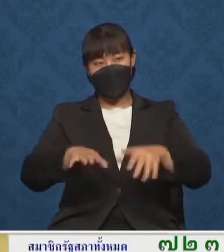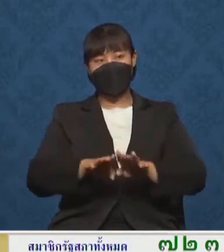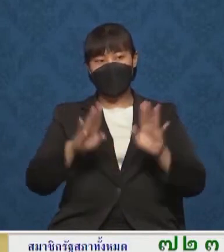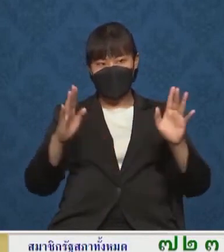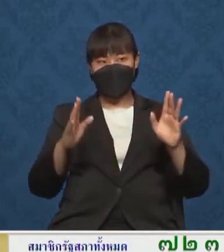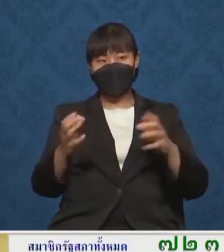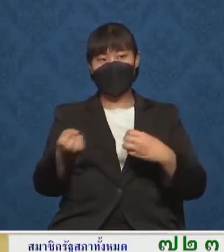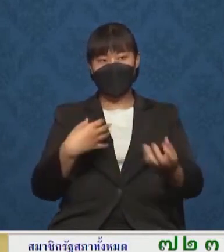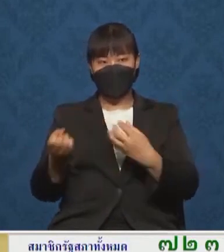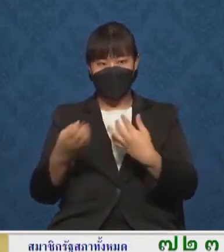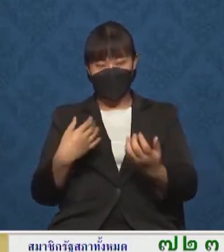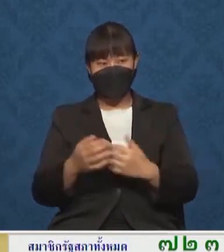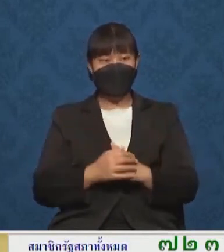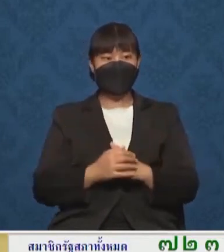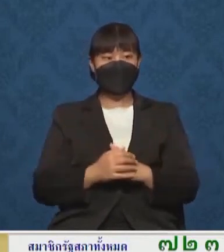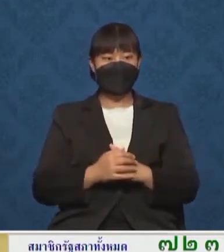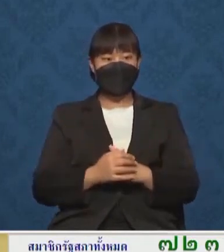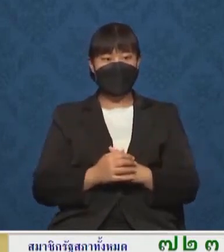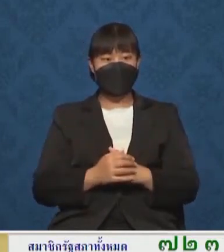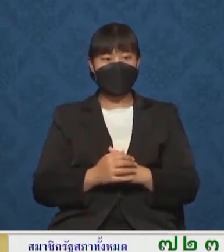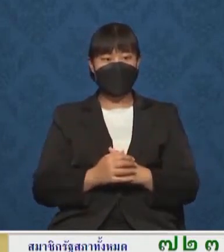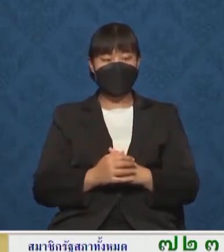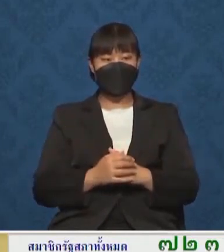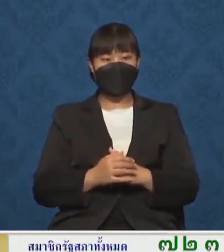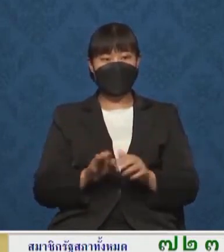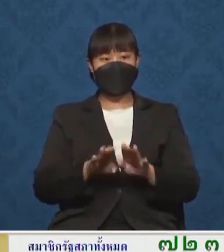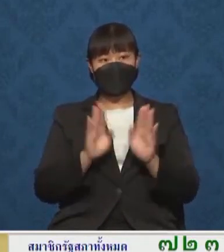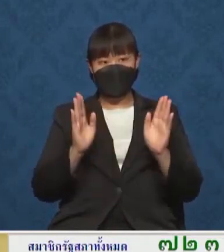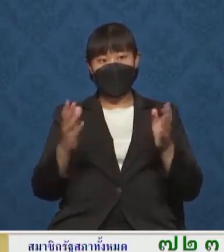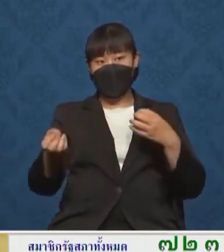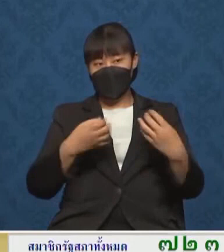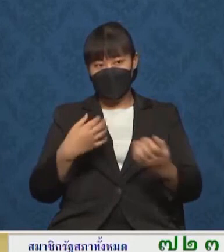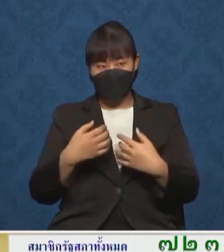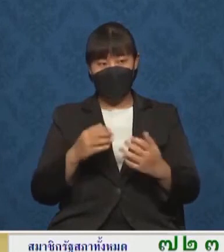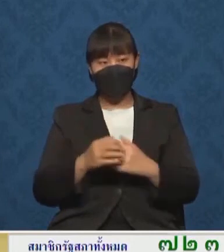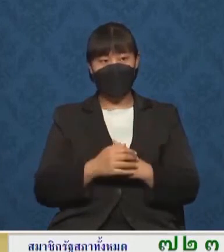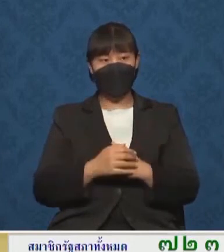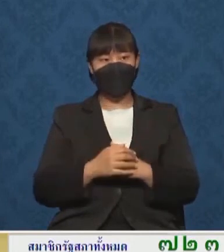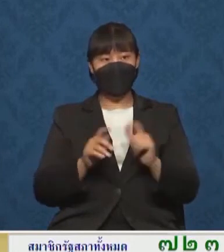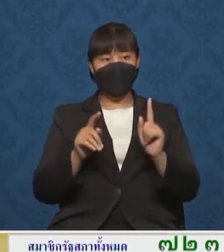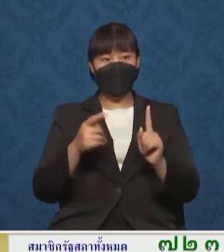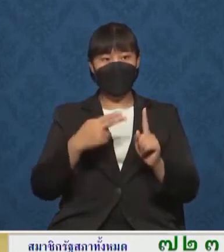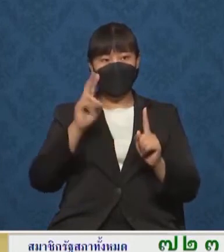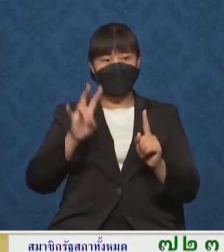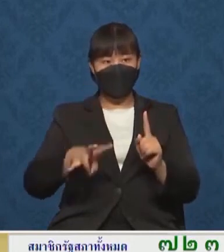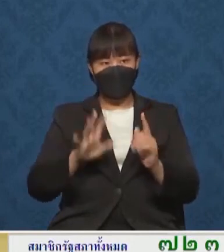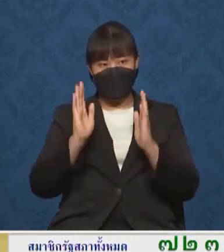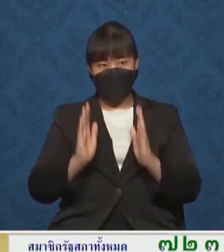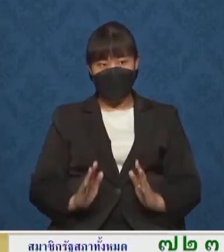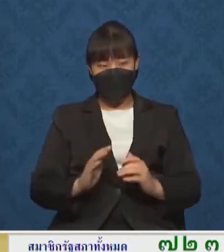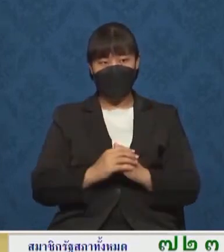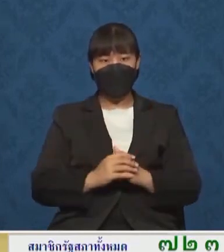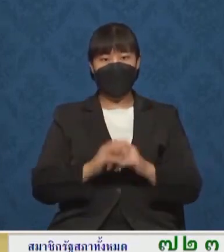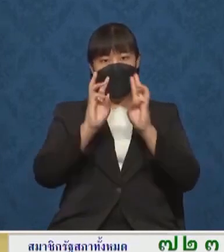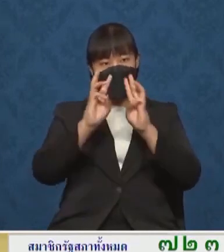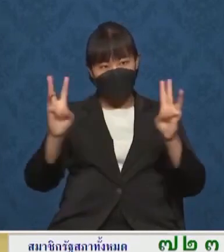นียมีการรับฟังความคิดเห็นมากถึงมีการรับฟังความคิดเห็นของประชาชนมากถึง 17,000 คนนะครับรวมถึงมีช่องทางออน